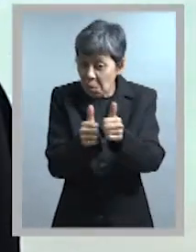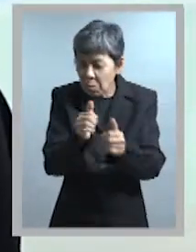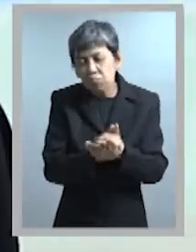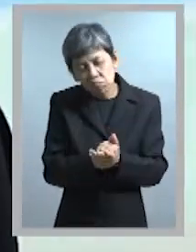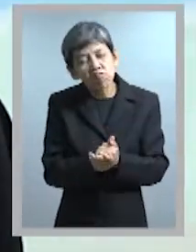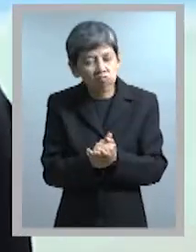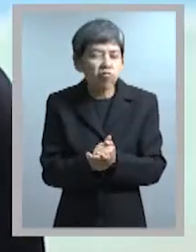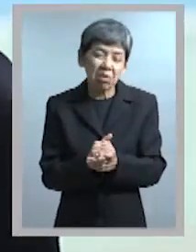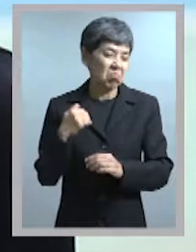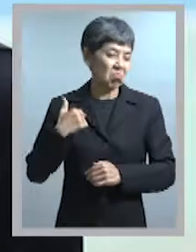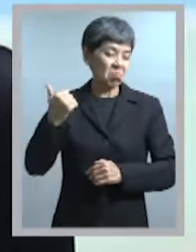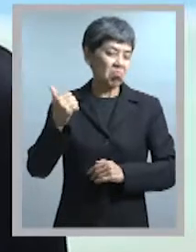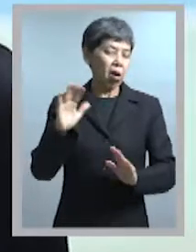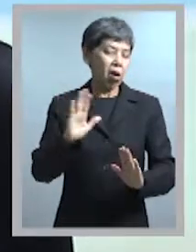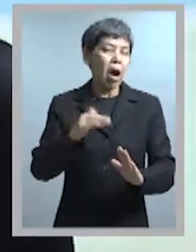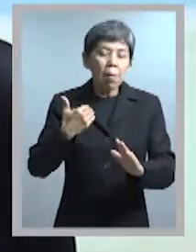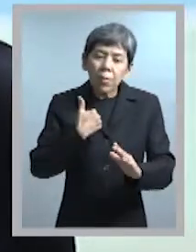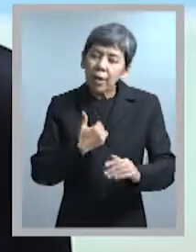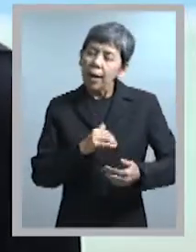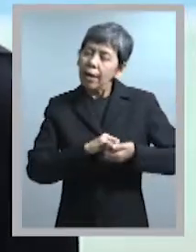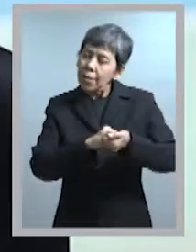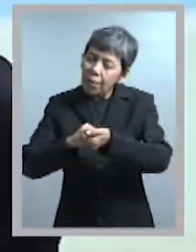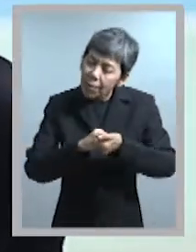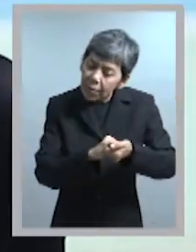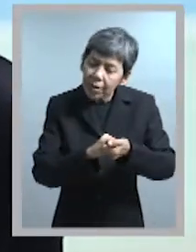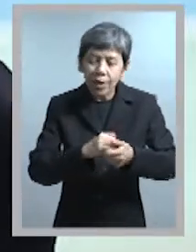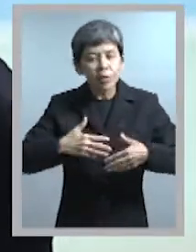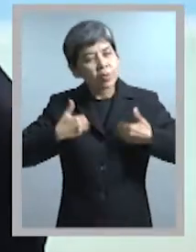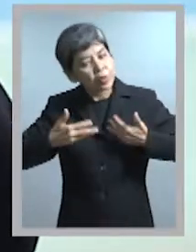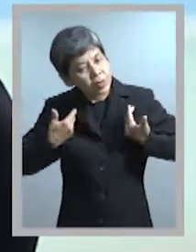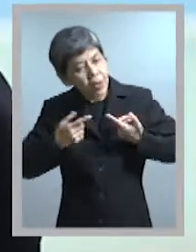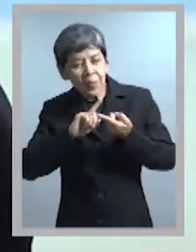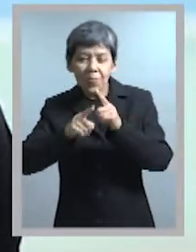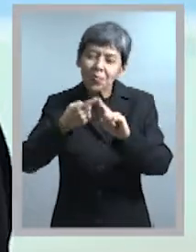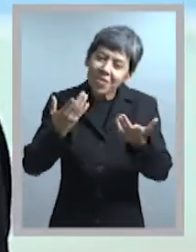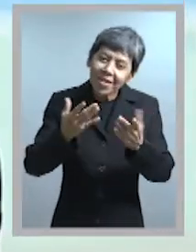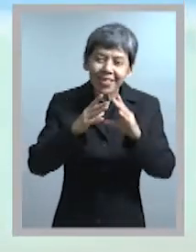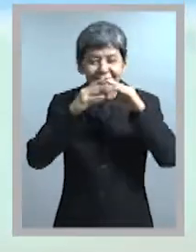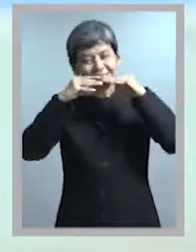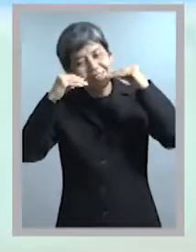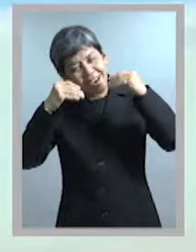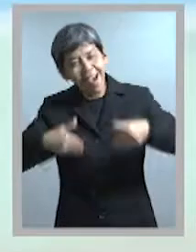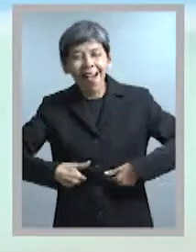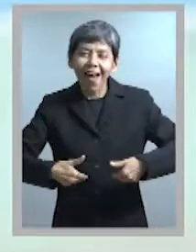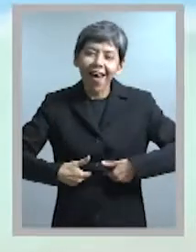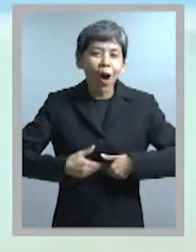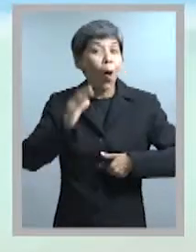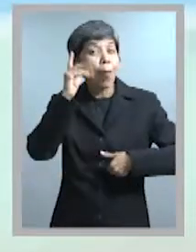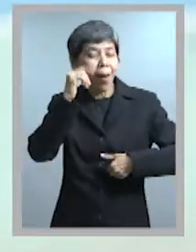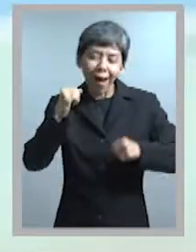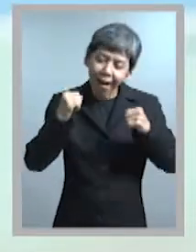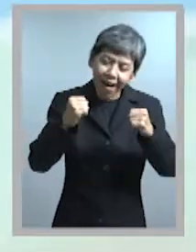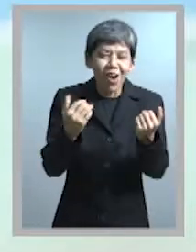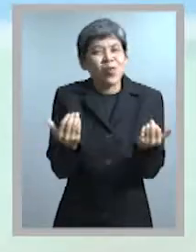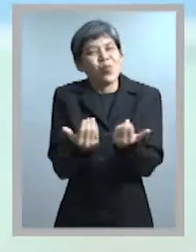ไรที่มากกว่าชัยชนะเยอะนะมันมีมิตรภาพมีความสนุกมีเสียงหัวเราะมีคุณพ่อคุณแม่นะได้ม